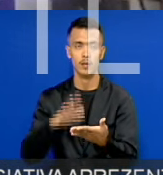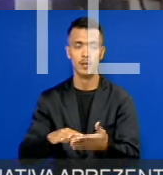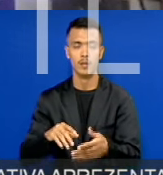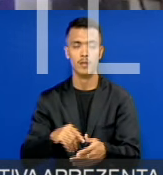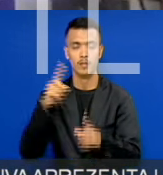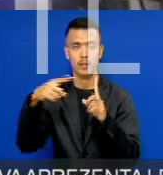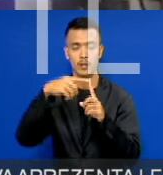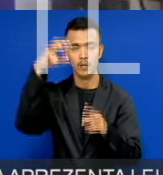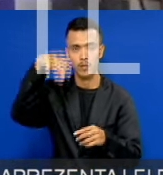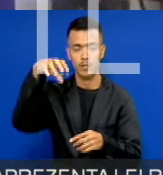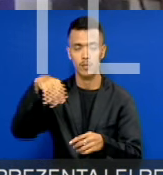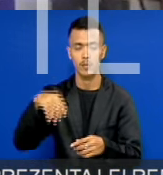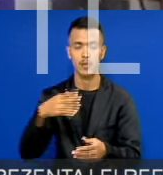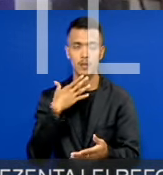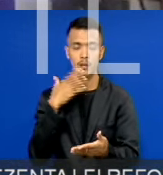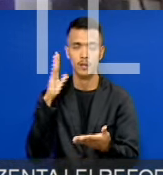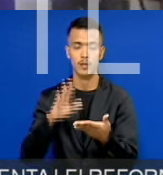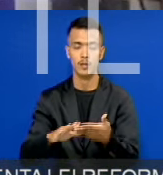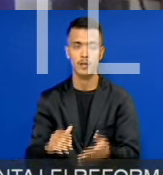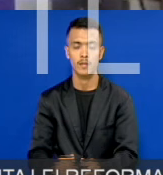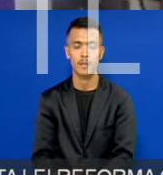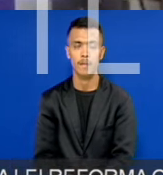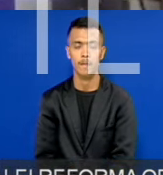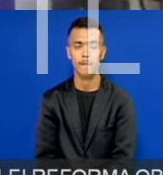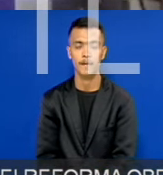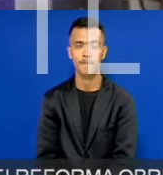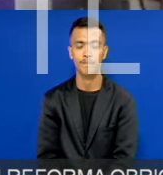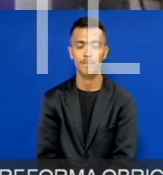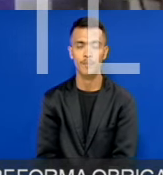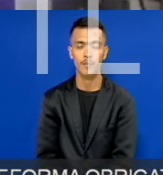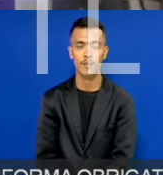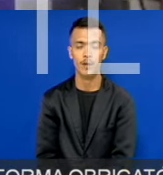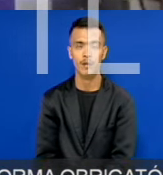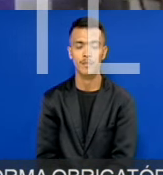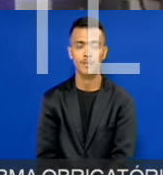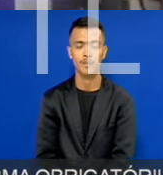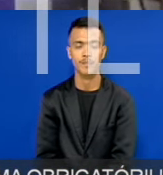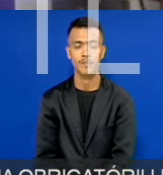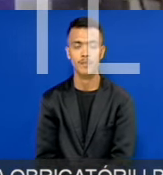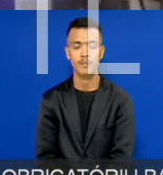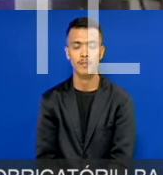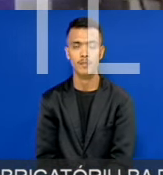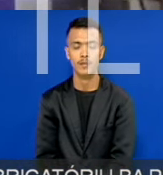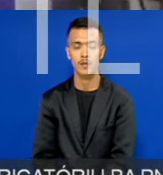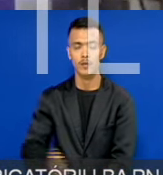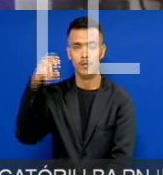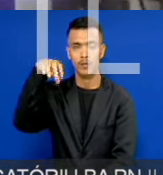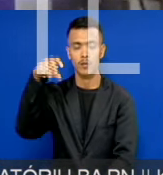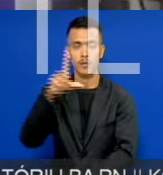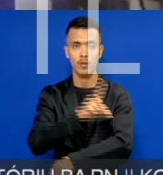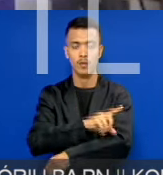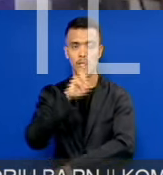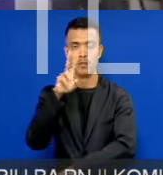se para tau para tau ne ma. Si saya dan saya kan udah makan lorong dua tuh tutur malin ini namanya kotu total